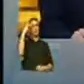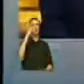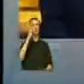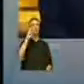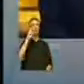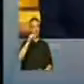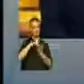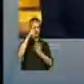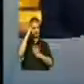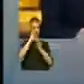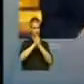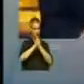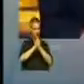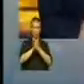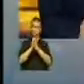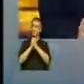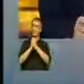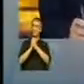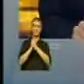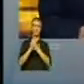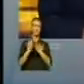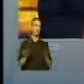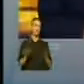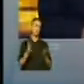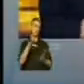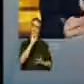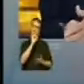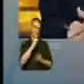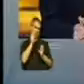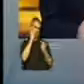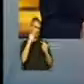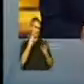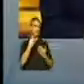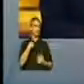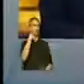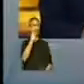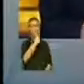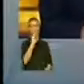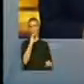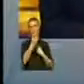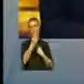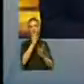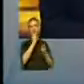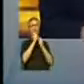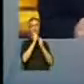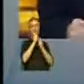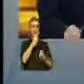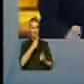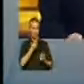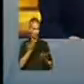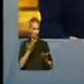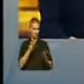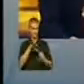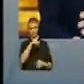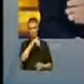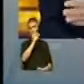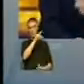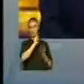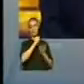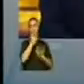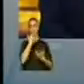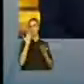באולפן בתל אביב. שלום אדוני. שלום וברכה. טוב, הבחירה כמובן לא מפתיעה, אני שמעתי אותו גם מגיב ברעיון לבחירה הזאת,